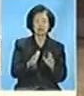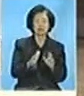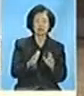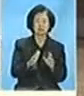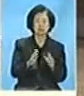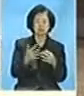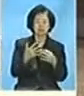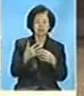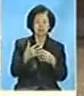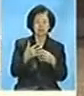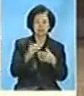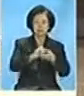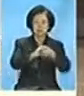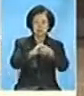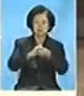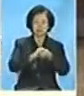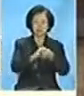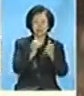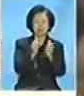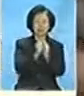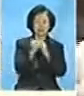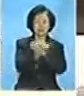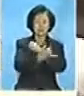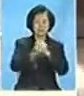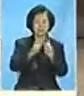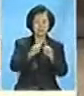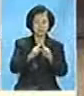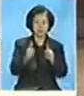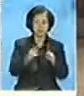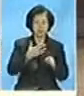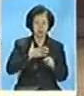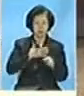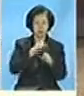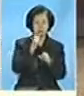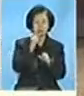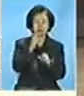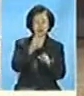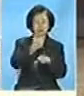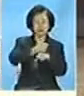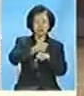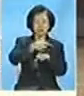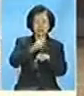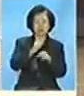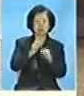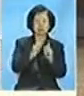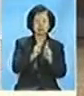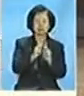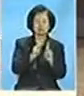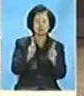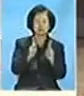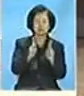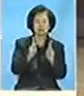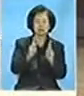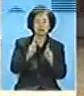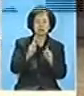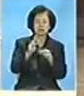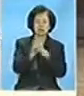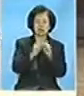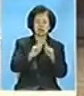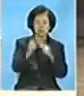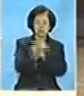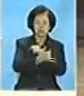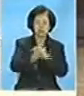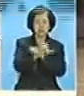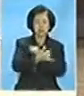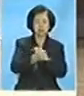พันธ์ระหว่างต่างประเทศผมเองไปเคยทำงานในฐานะประธานคณะกรรมการการพลังงานไปเดินทางต่างประเทศบ